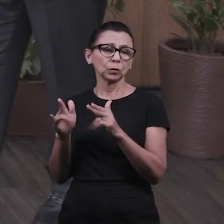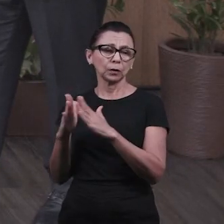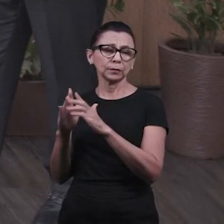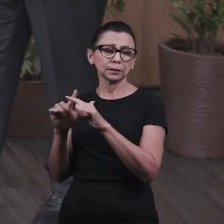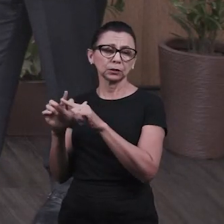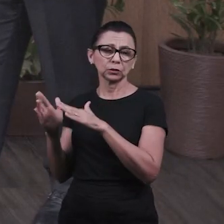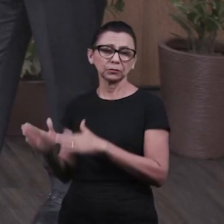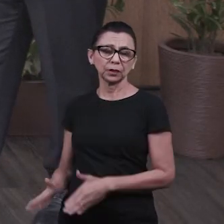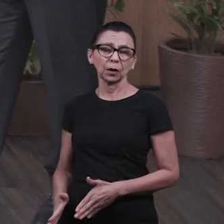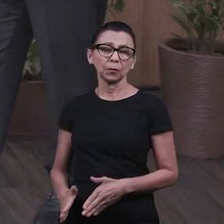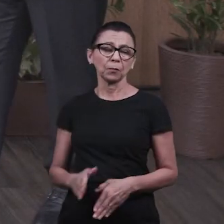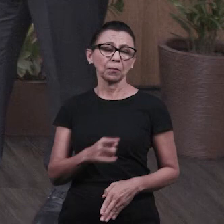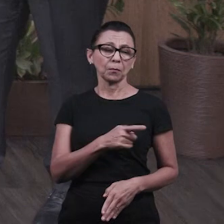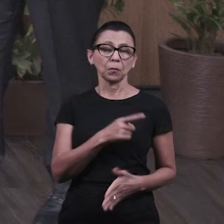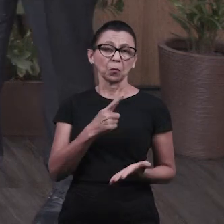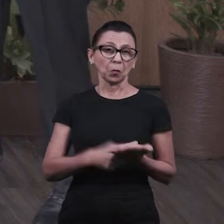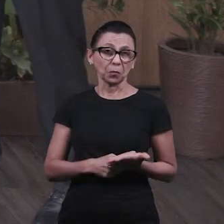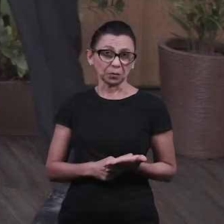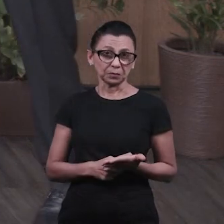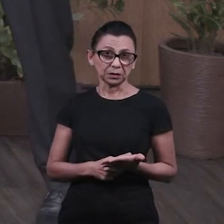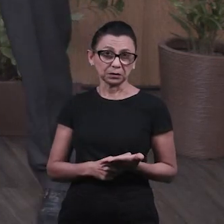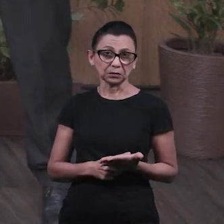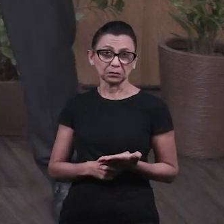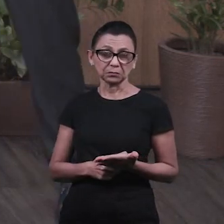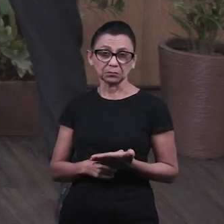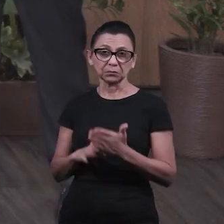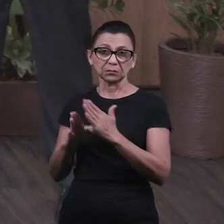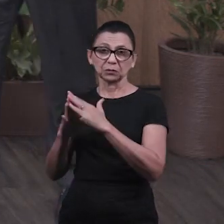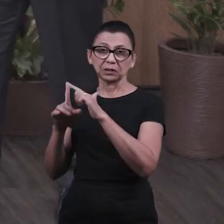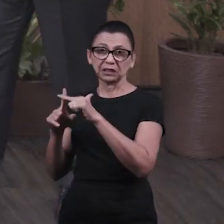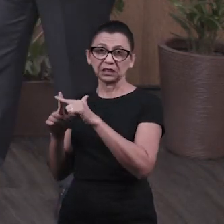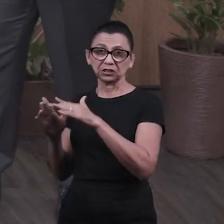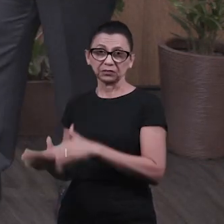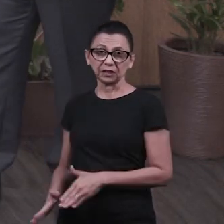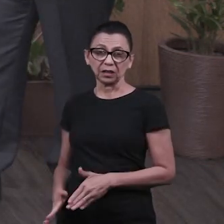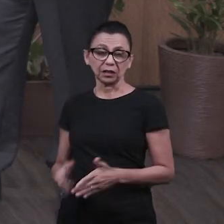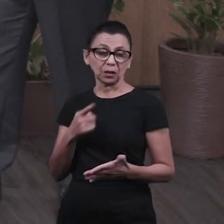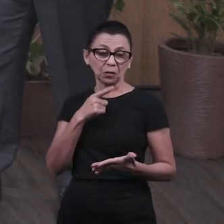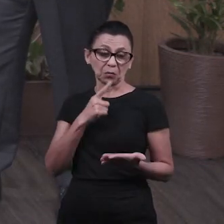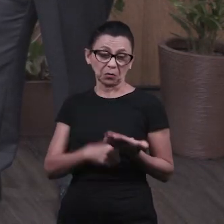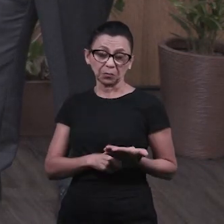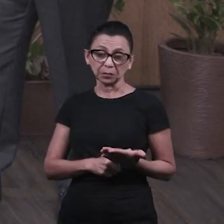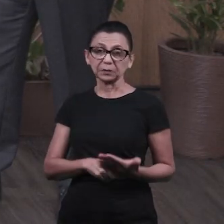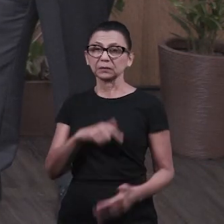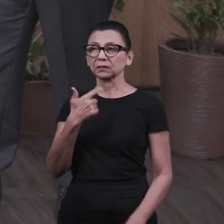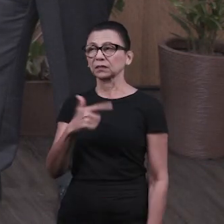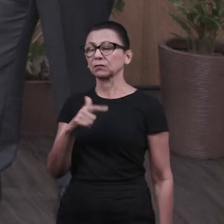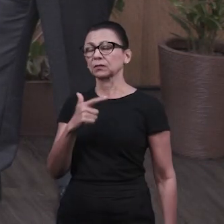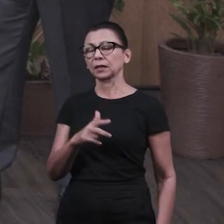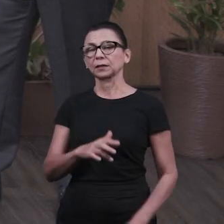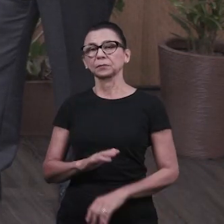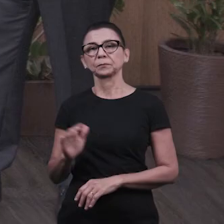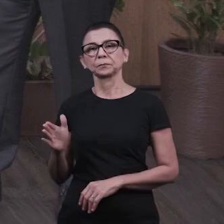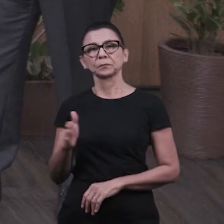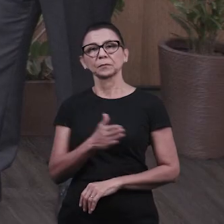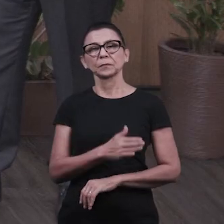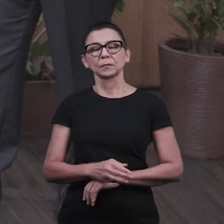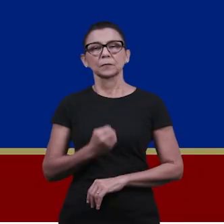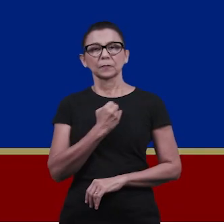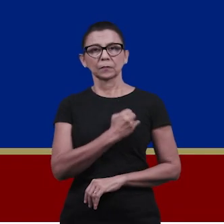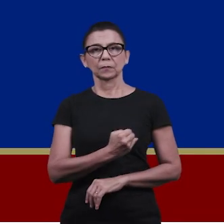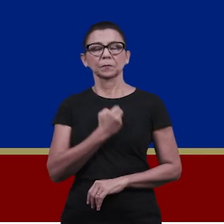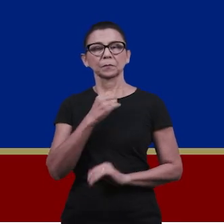texte, le Seigneur Jésus dit, en Jean 2, verset 4, et